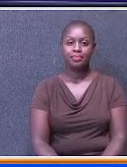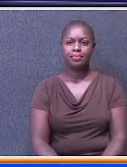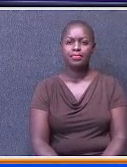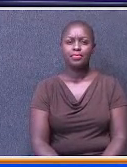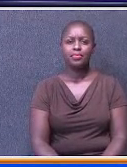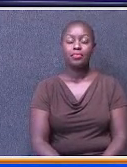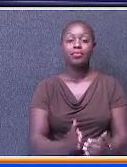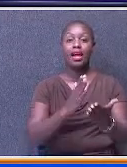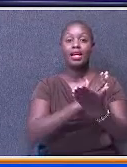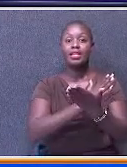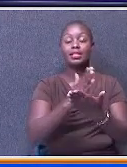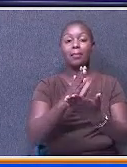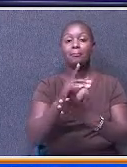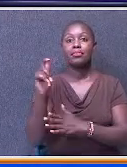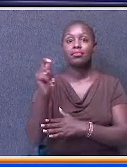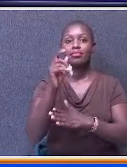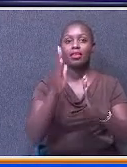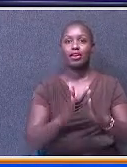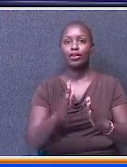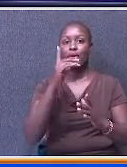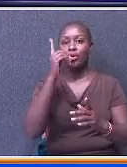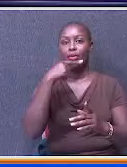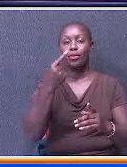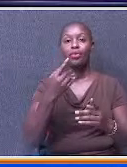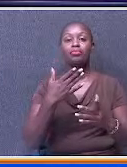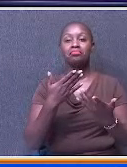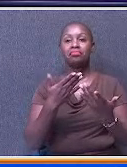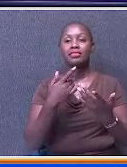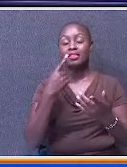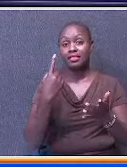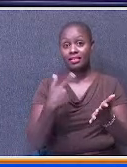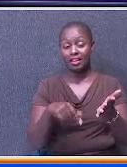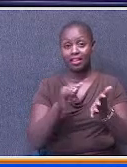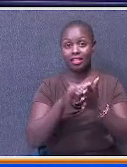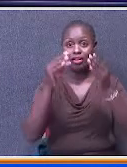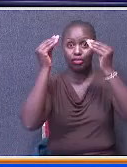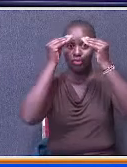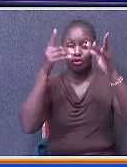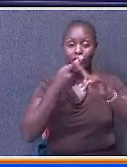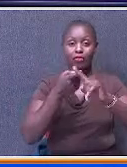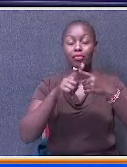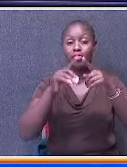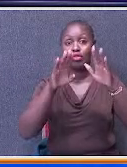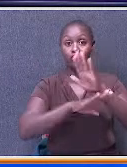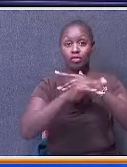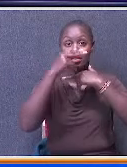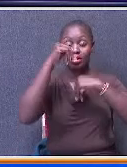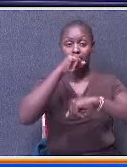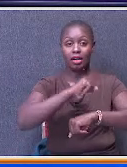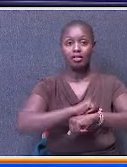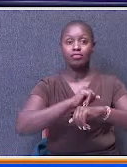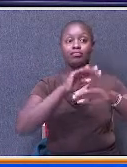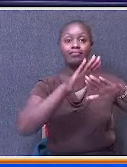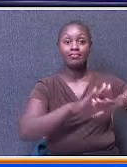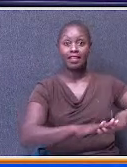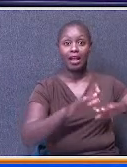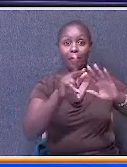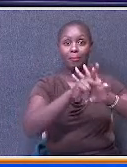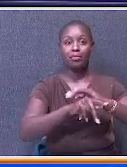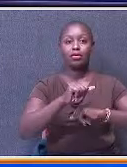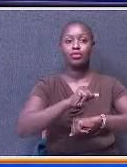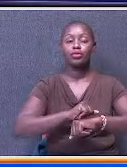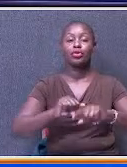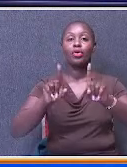Tazamaji, baadhi ya Wakenya wanapendekeza kuwa wanafunzi wa junior secondary wasalie katika shule za msingi,